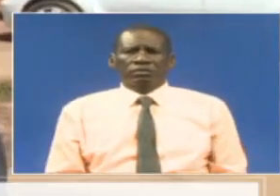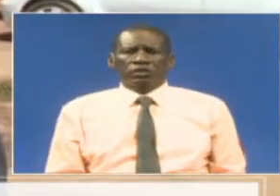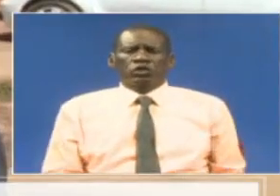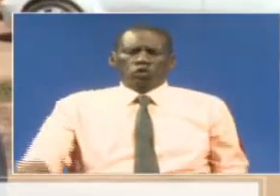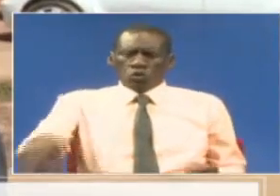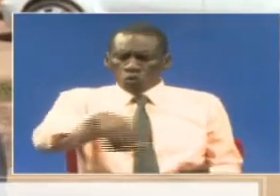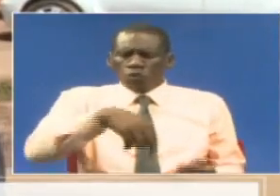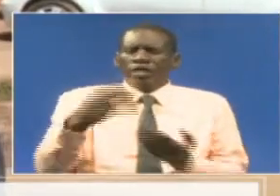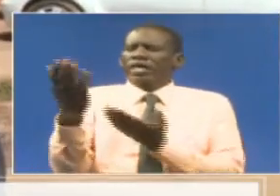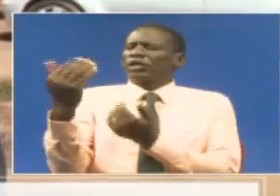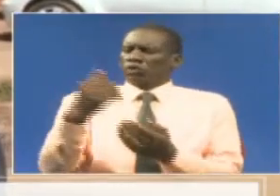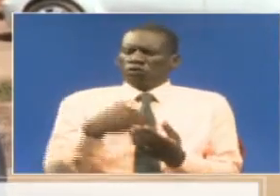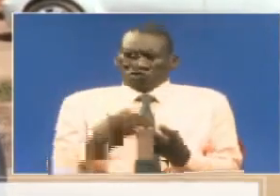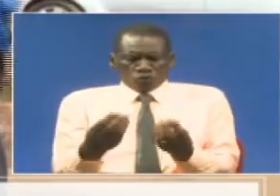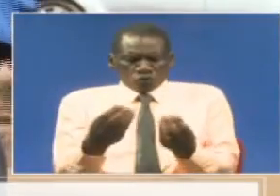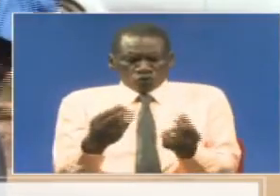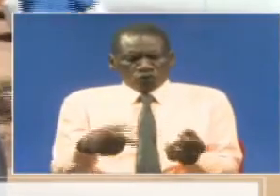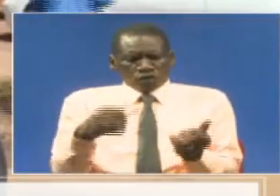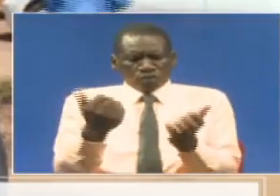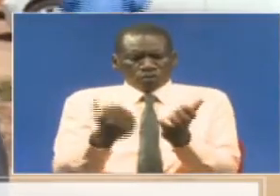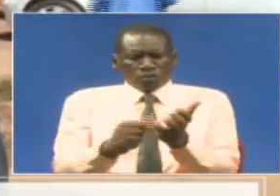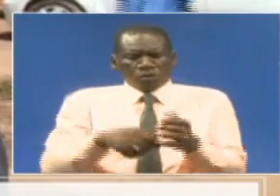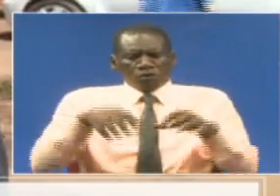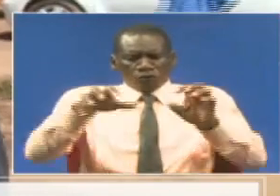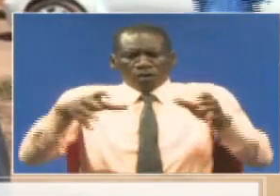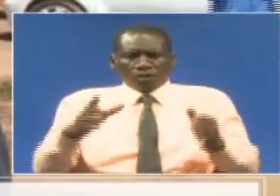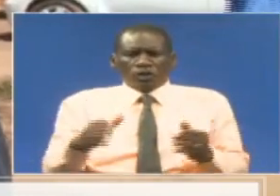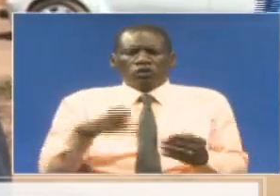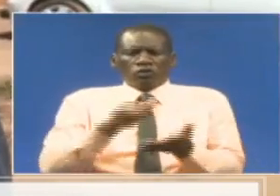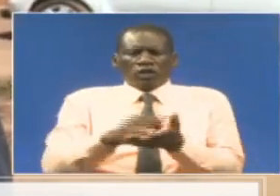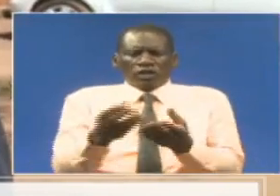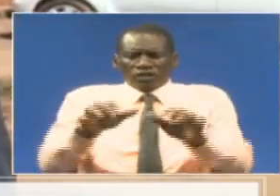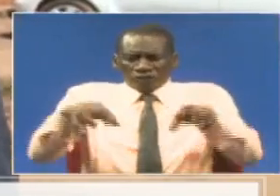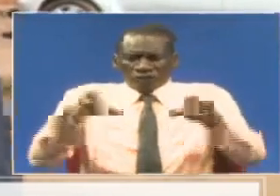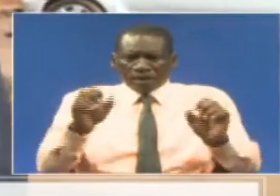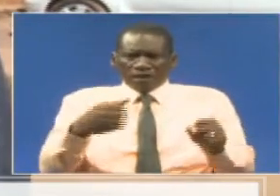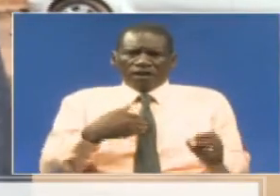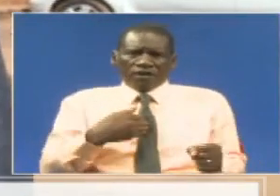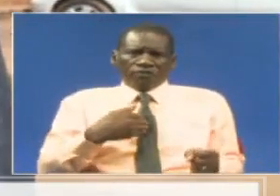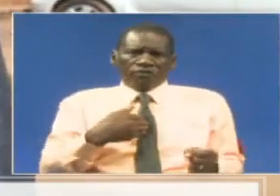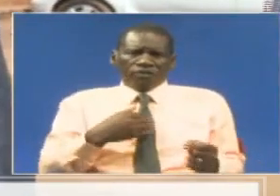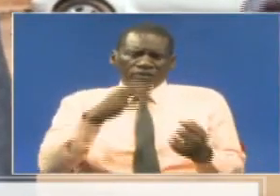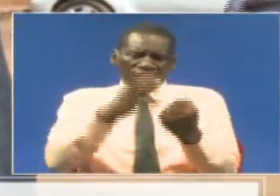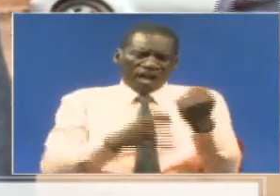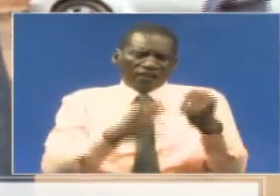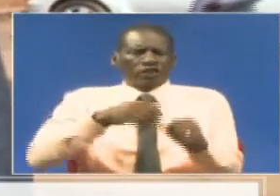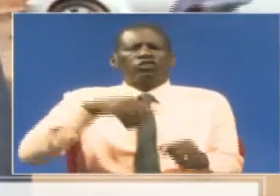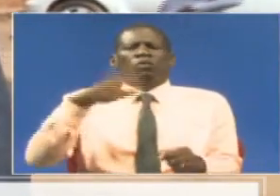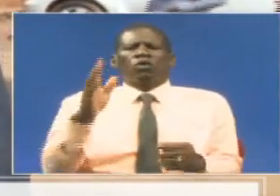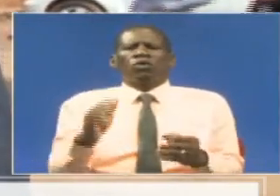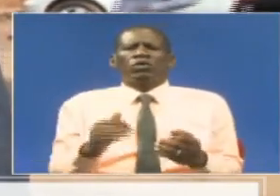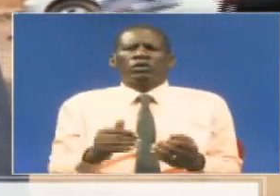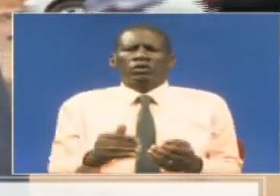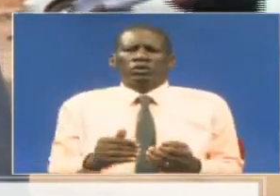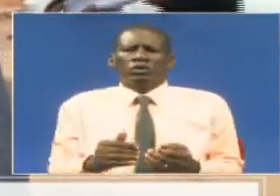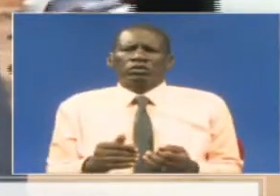Tunatarajia kukue na suluhu upande wa wakulima, waweze kupata mazao zaidi, ikiwa ni pale